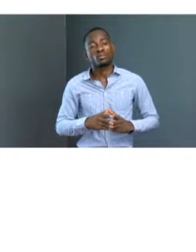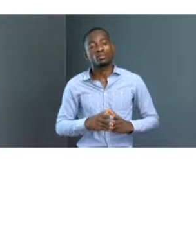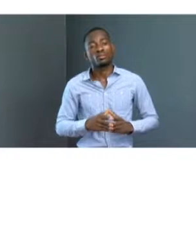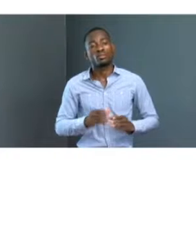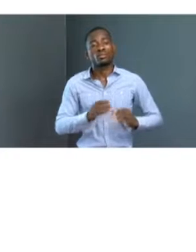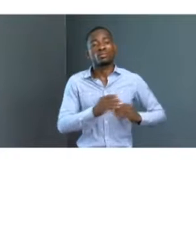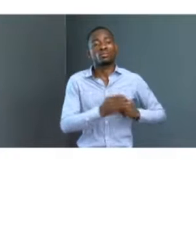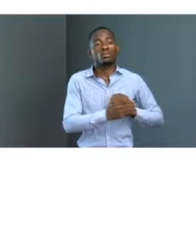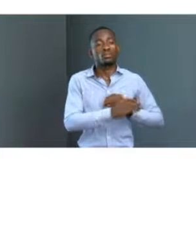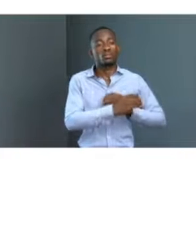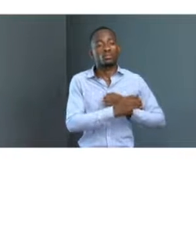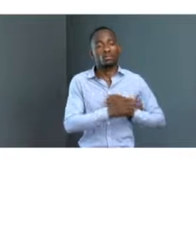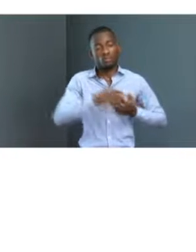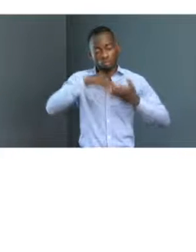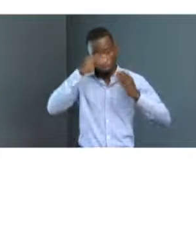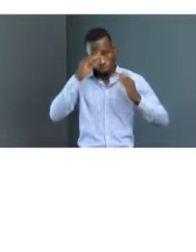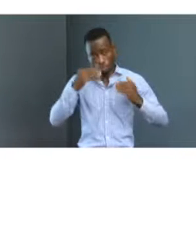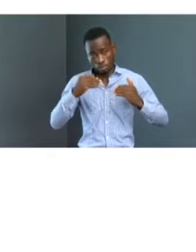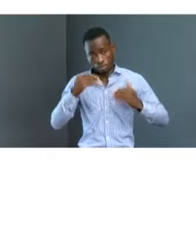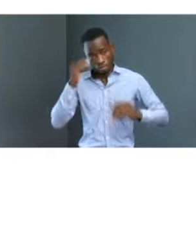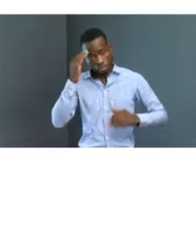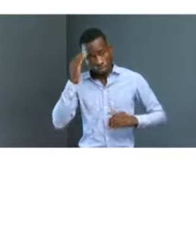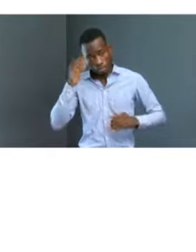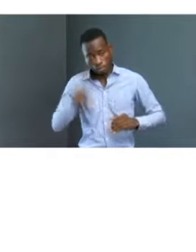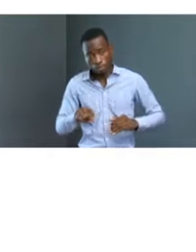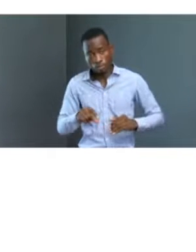Chers élèves, on a l'impression que